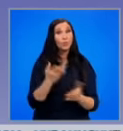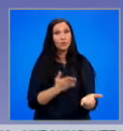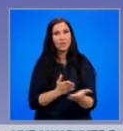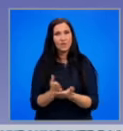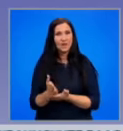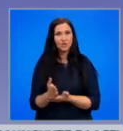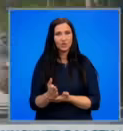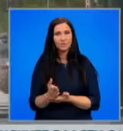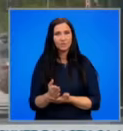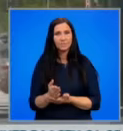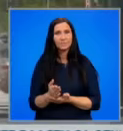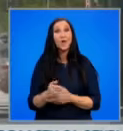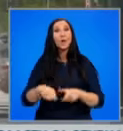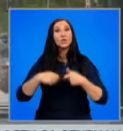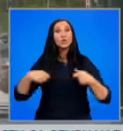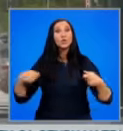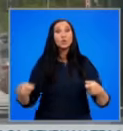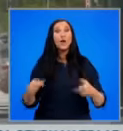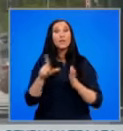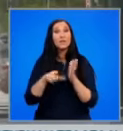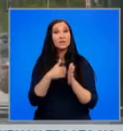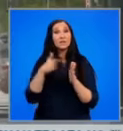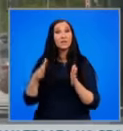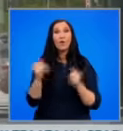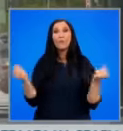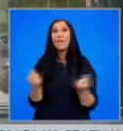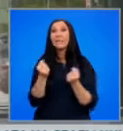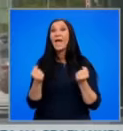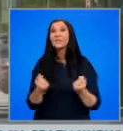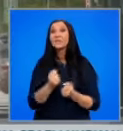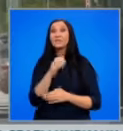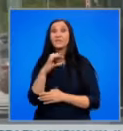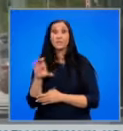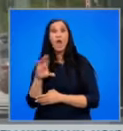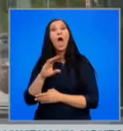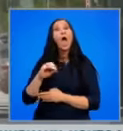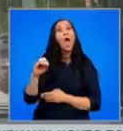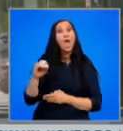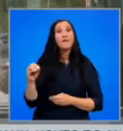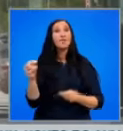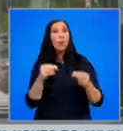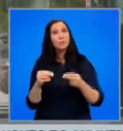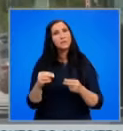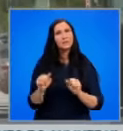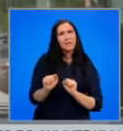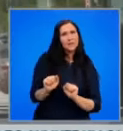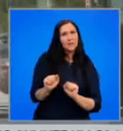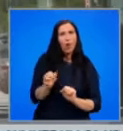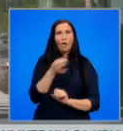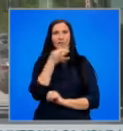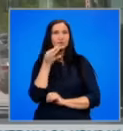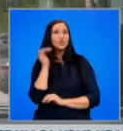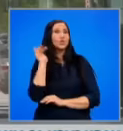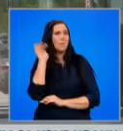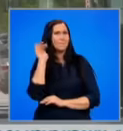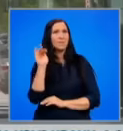начин. С удължаването на срока на действие на сертификата, Еврокомисията се презастрахова в случай, че в